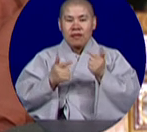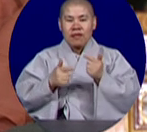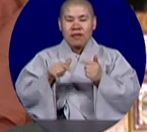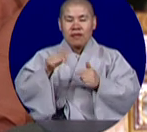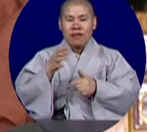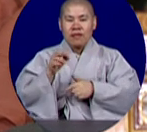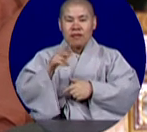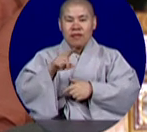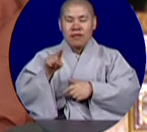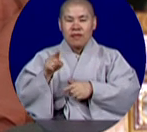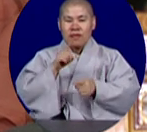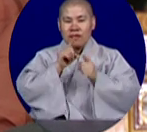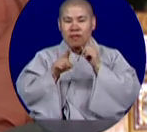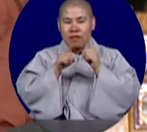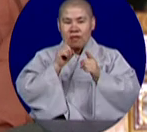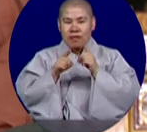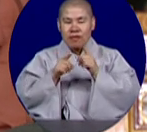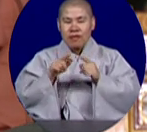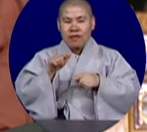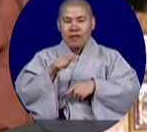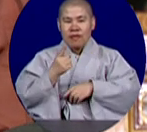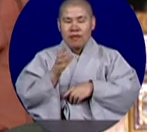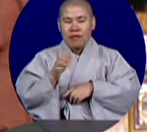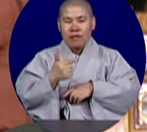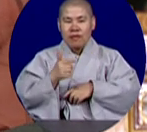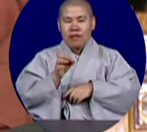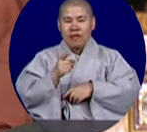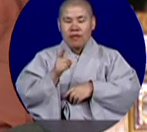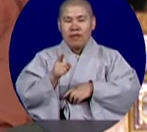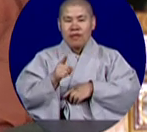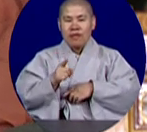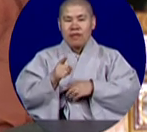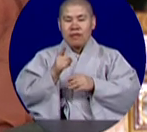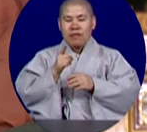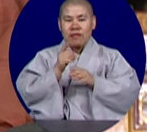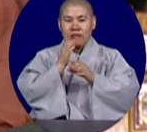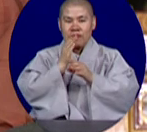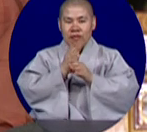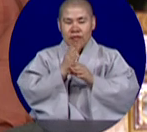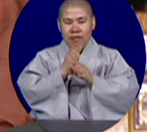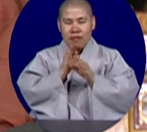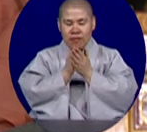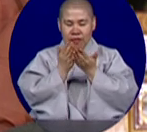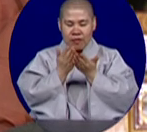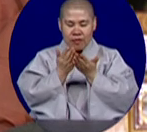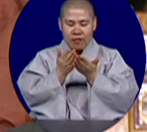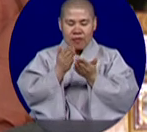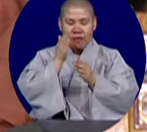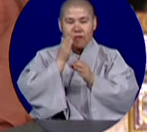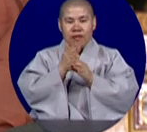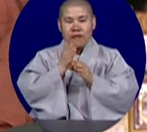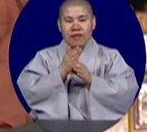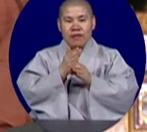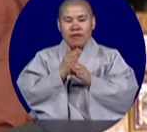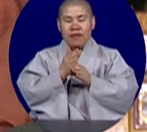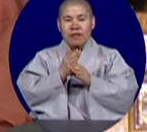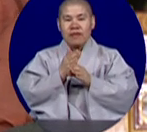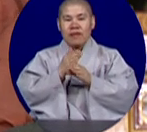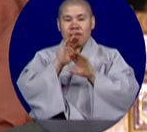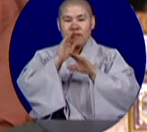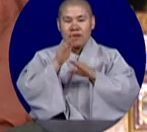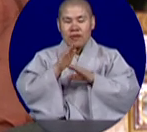공자님 말씀 논어 제2편에 보면 의정편이 있는데, 거기에 그런 말이